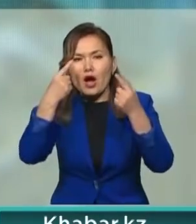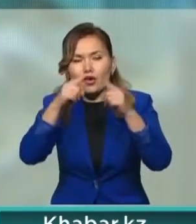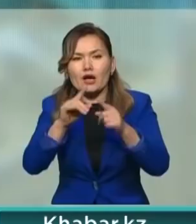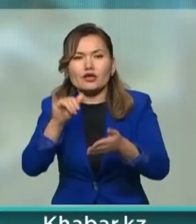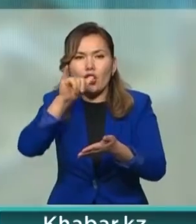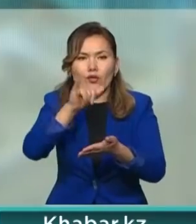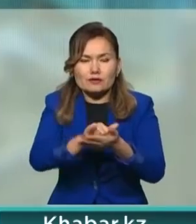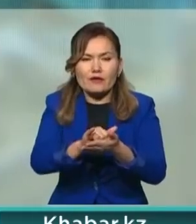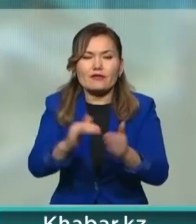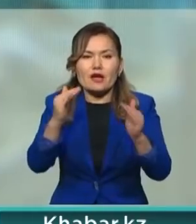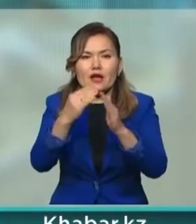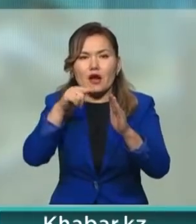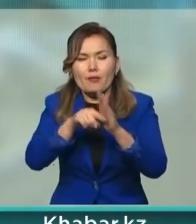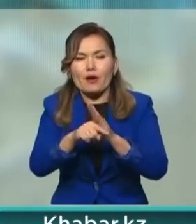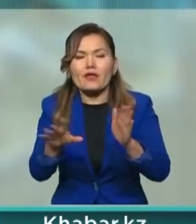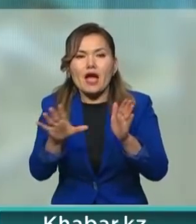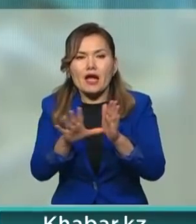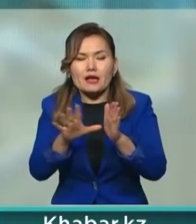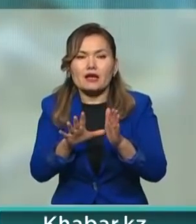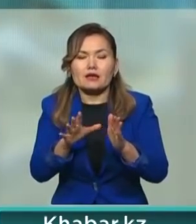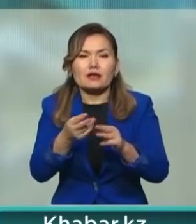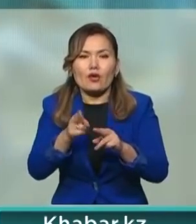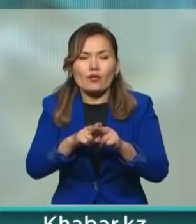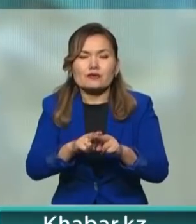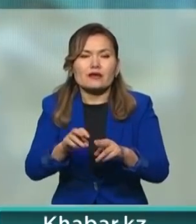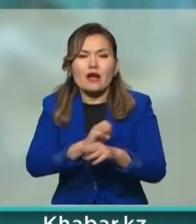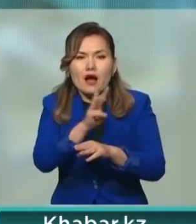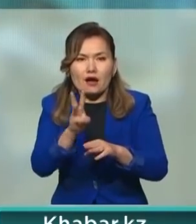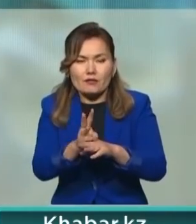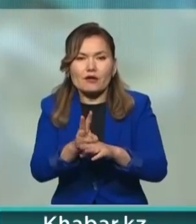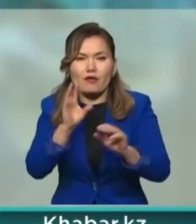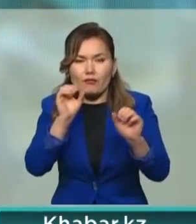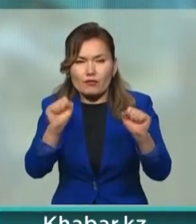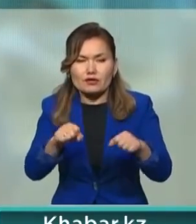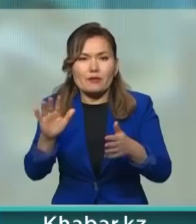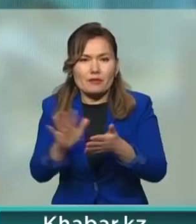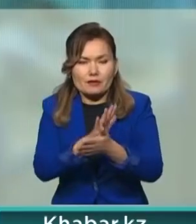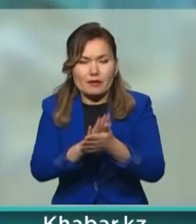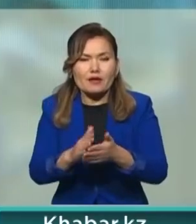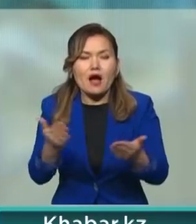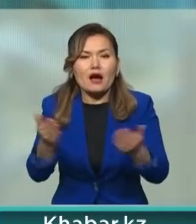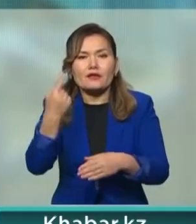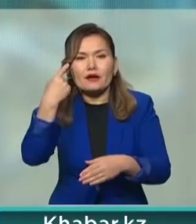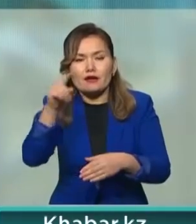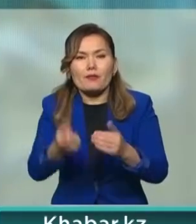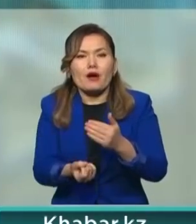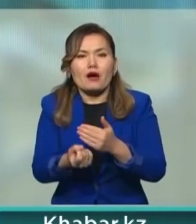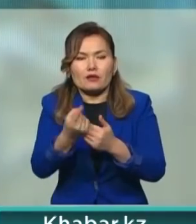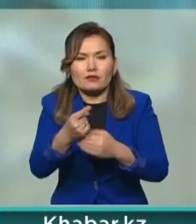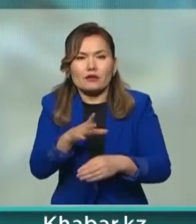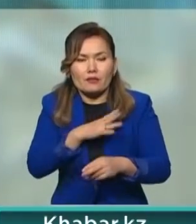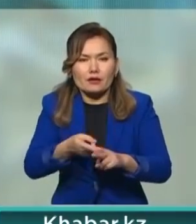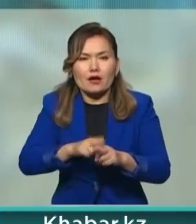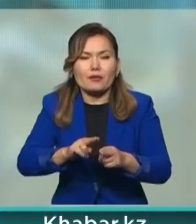алып, баспанасын электр қуатымен қамтамасыз етіп отыр. Расымен, бұл тұрғын кім? Мұндай идея қайдан пайда болды?